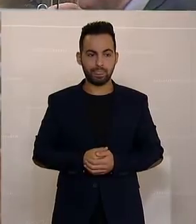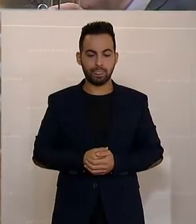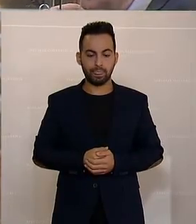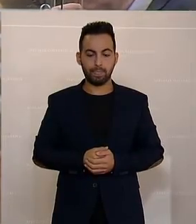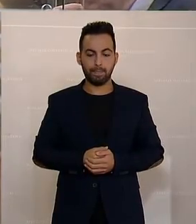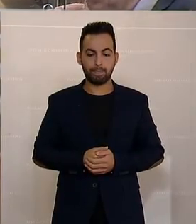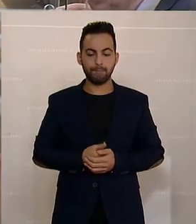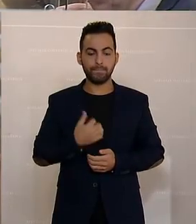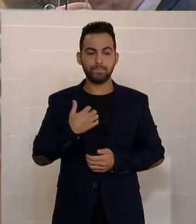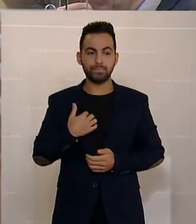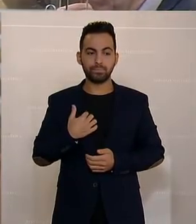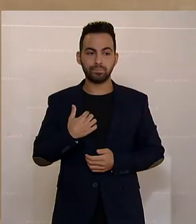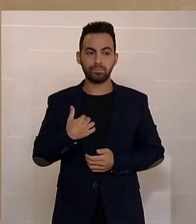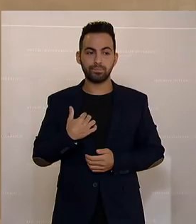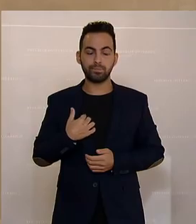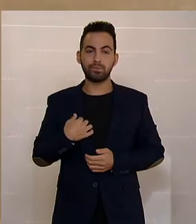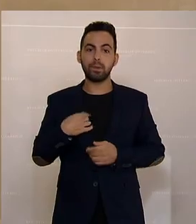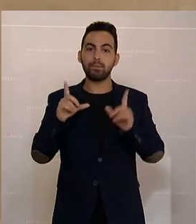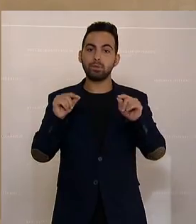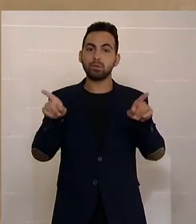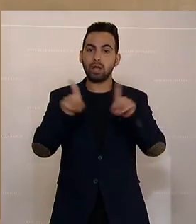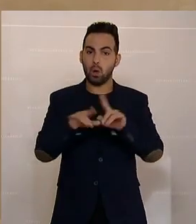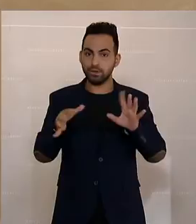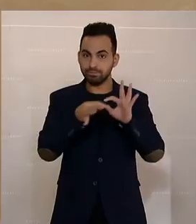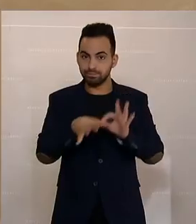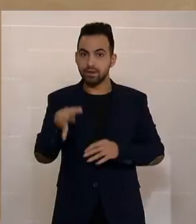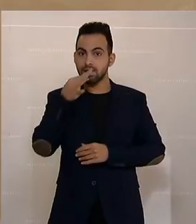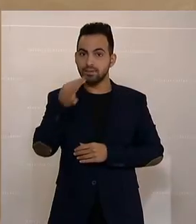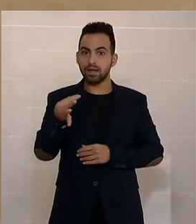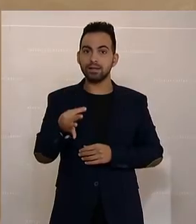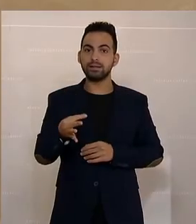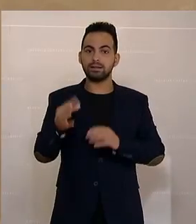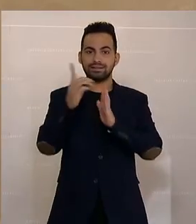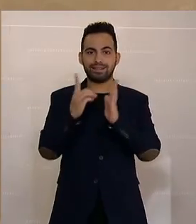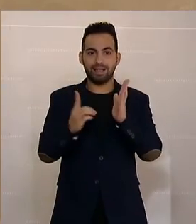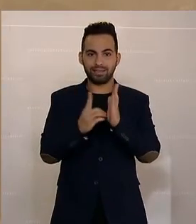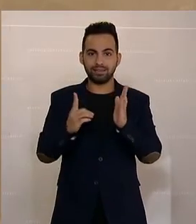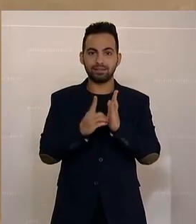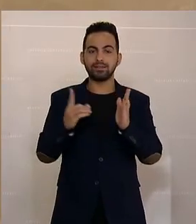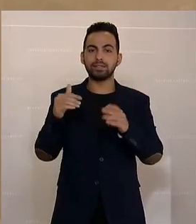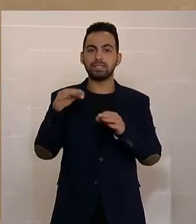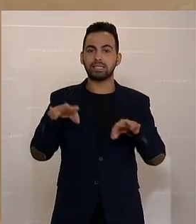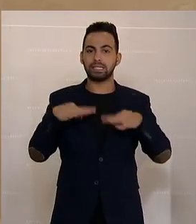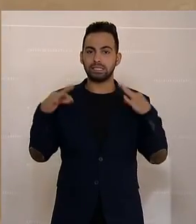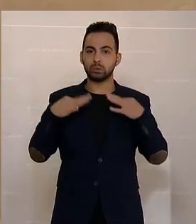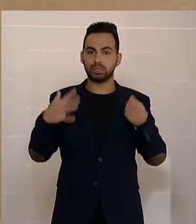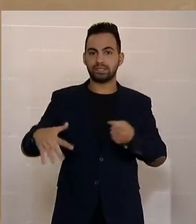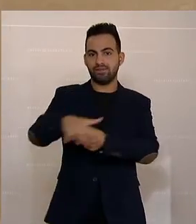Und das heißt auch, dass man in der Frage der Datensilos im Gesundheitswesen